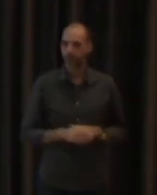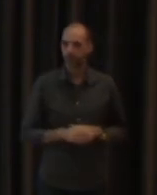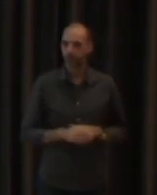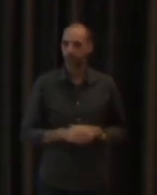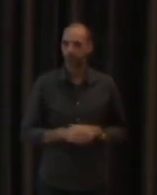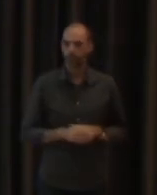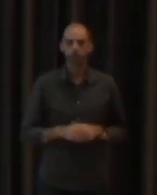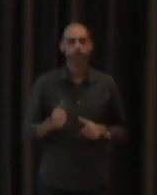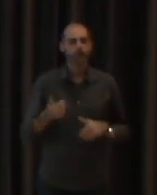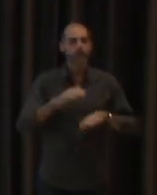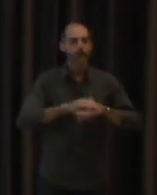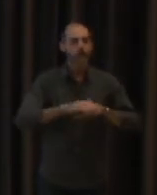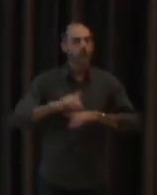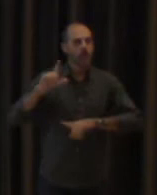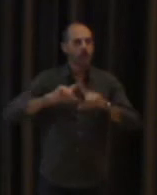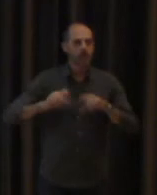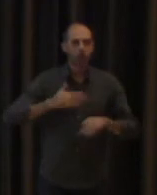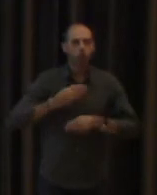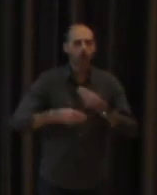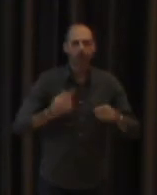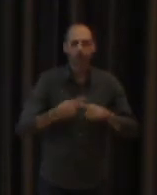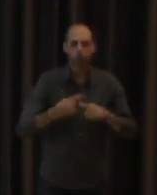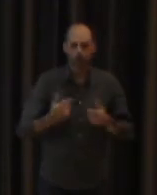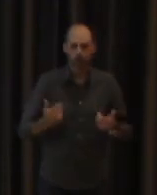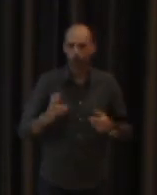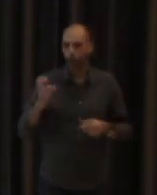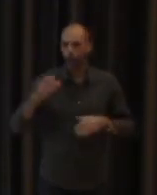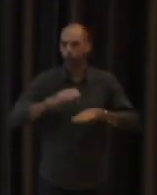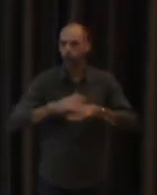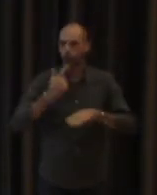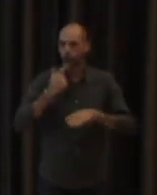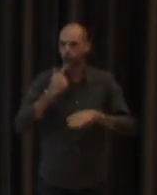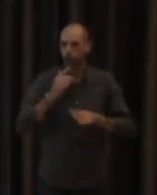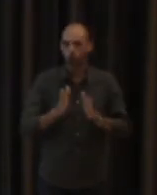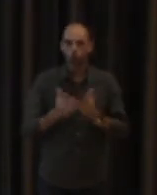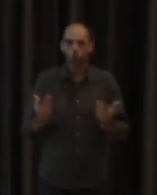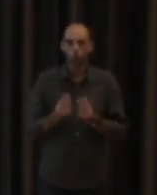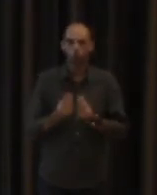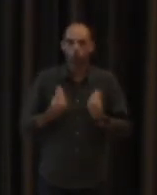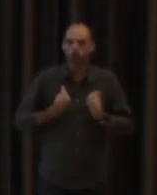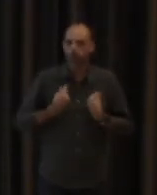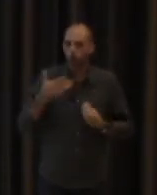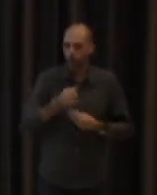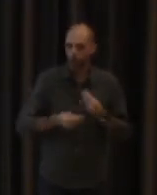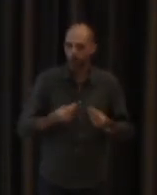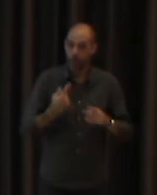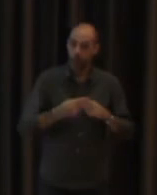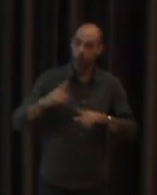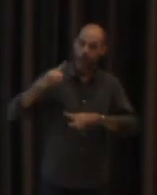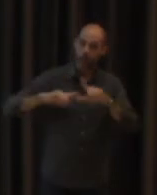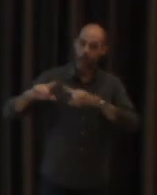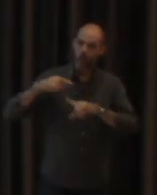Per què pot fer això el verb viatjar i no podia fer el verb conviure? Doncs perquè viatjar és